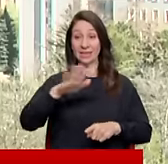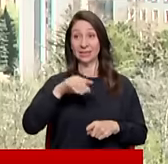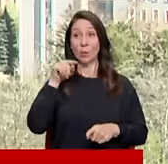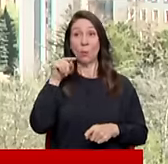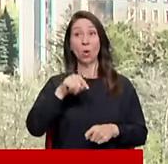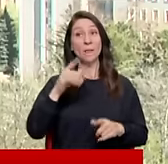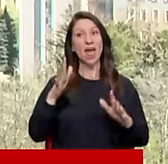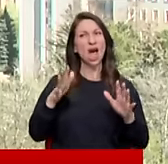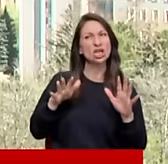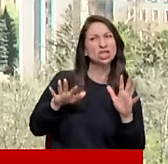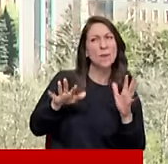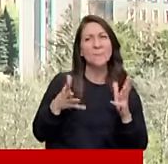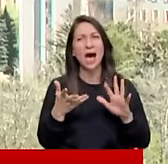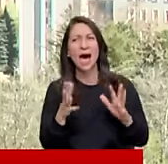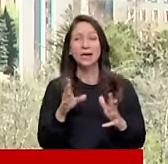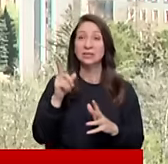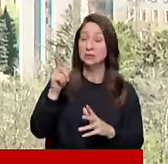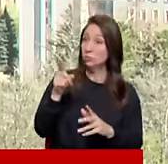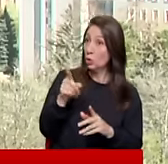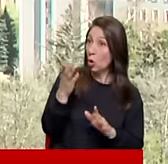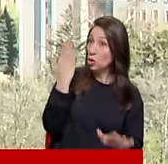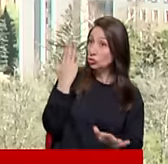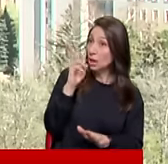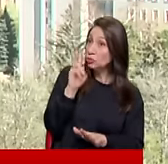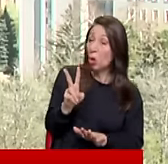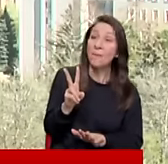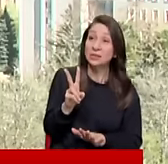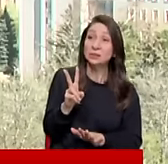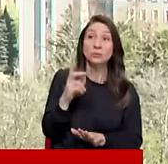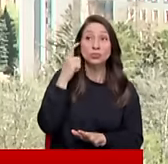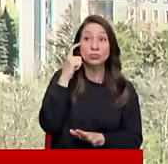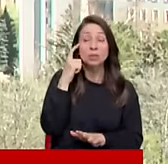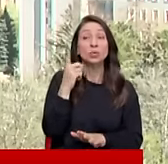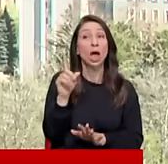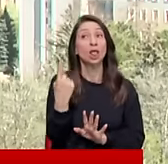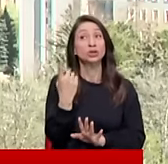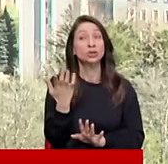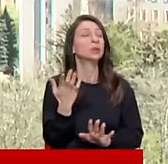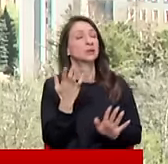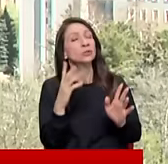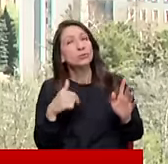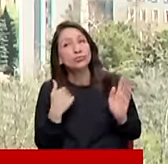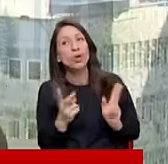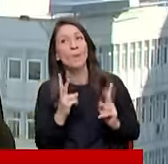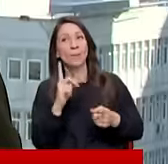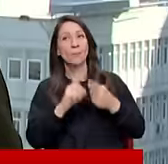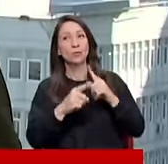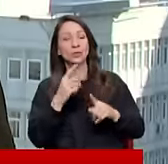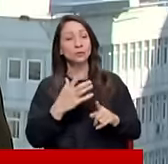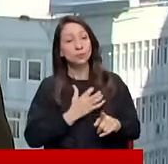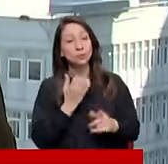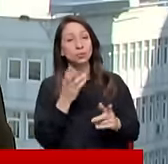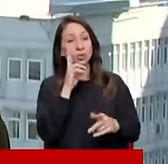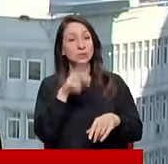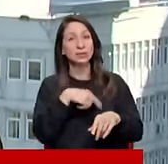bir acaba mı sorusu varken sizi bunu önceden görmeniz, öngörmeniz o da ilginç. Normal tabii siyasetçiler maalesef